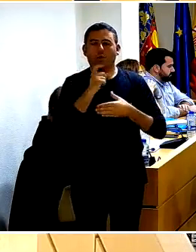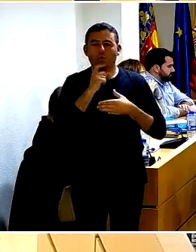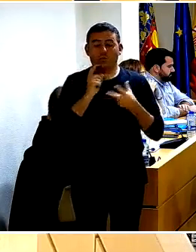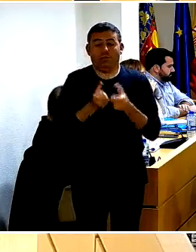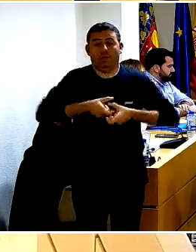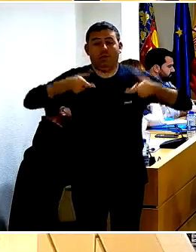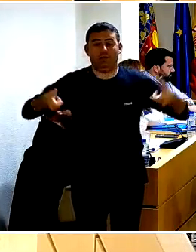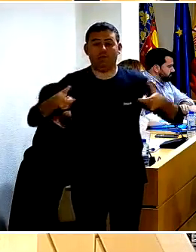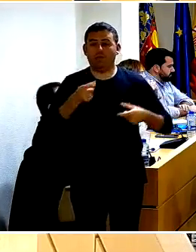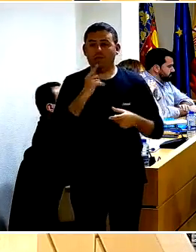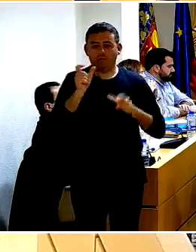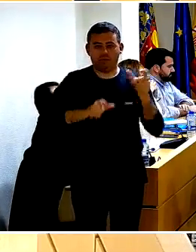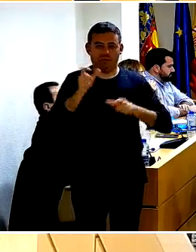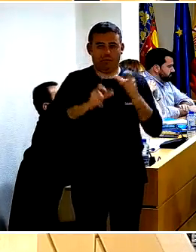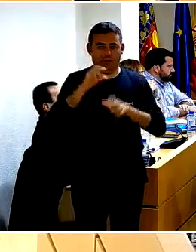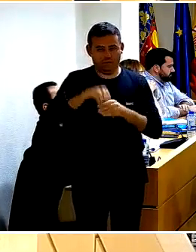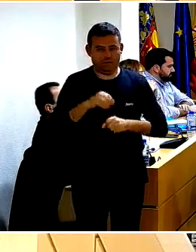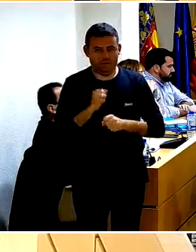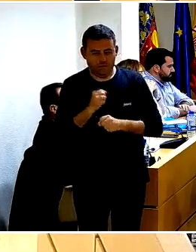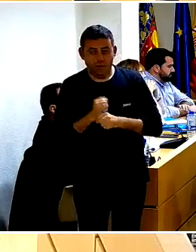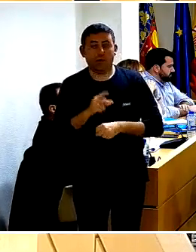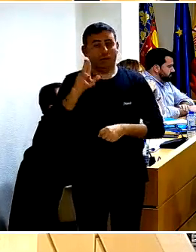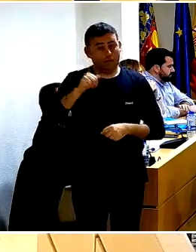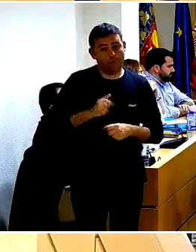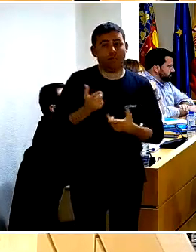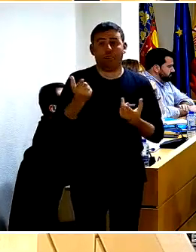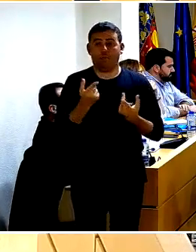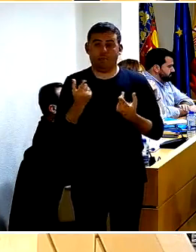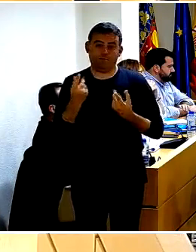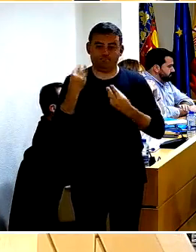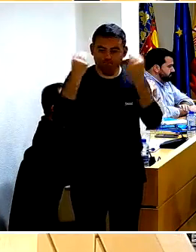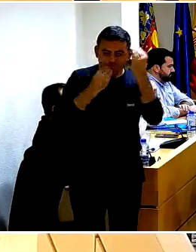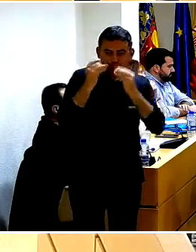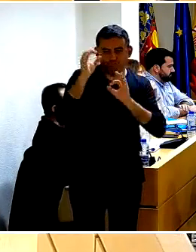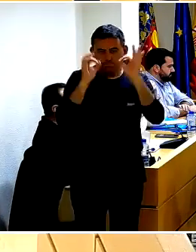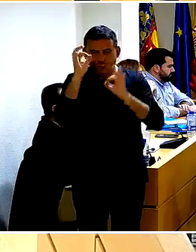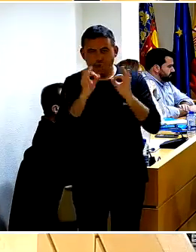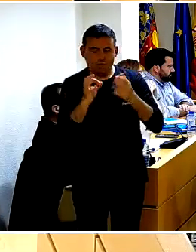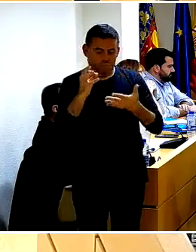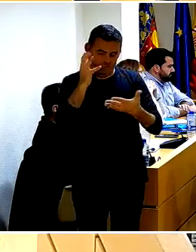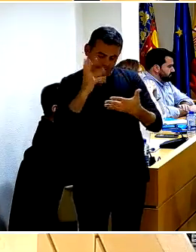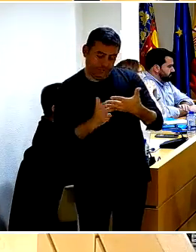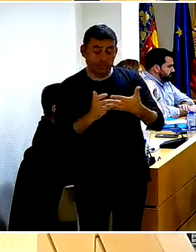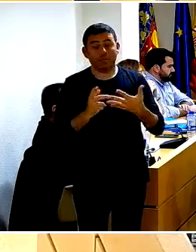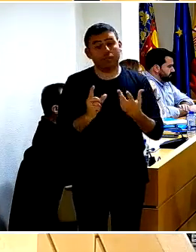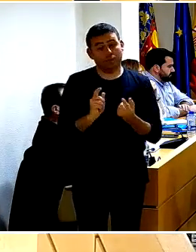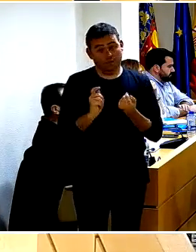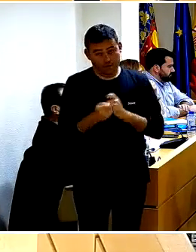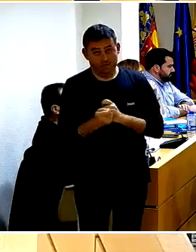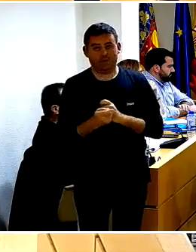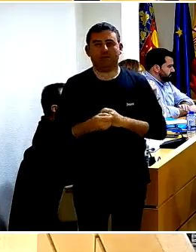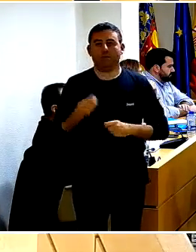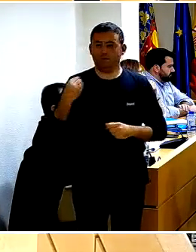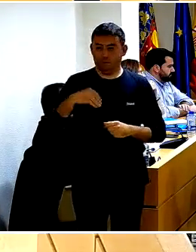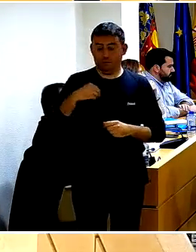tindre que fer unes modificacions de crèdits obligatòriament que va fer que el pressupost que teníem del 2018 se modificara en el